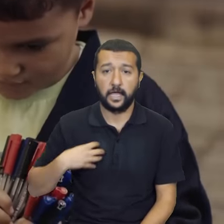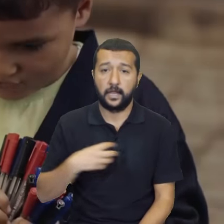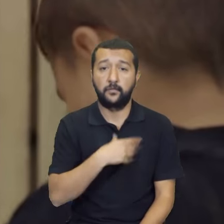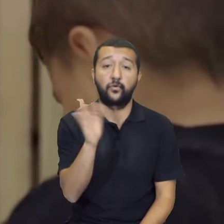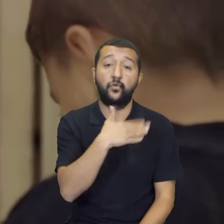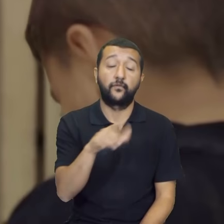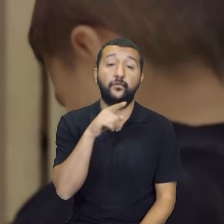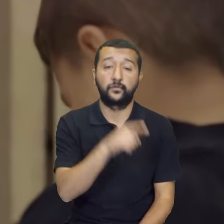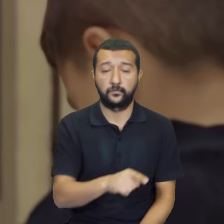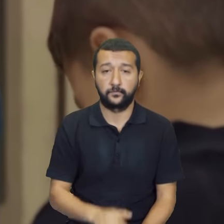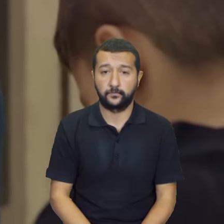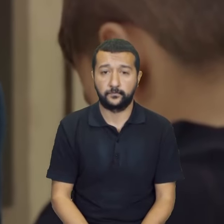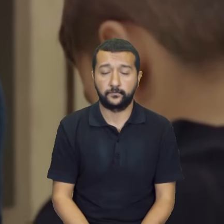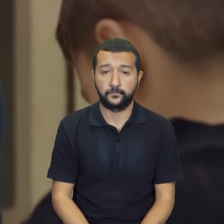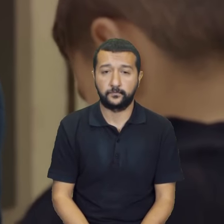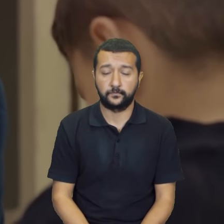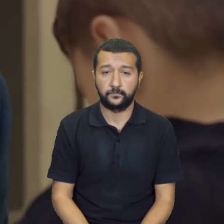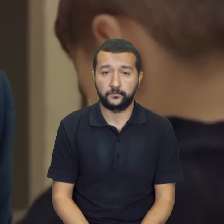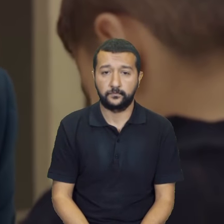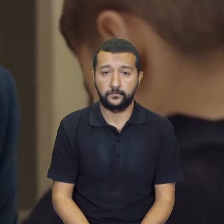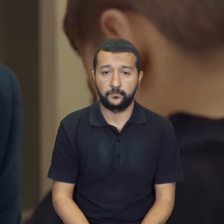Annemi dövüyordu.